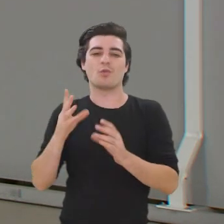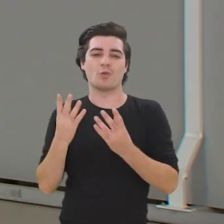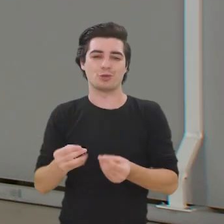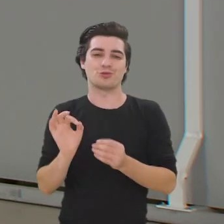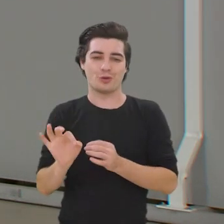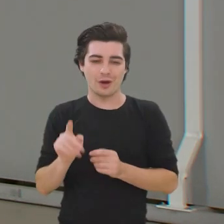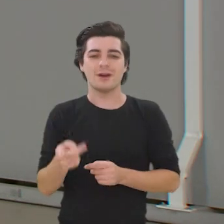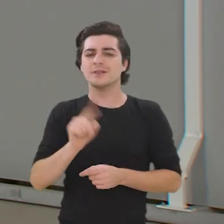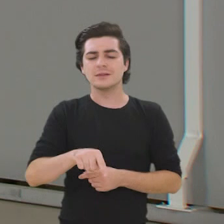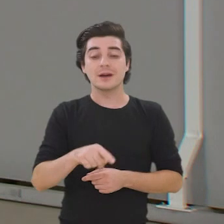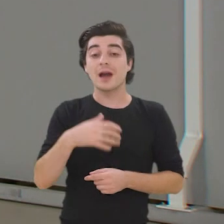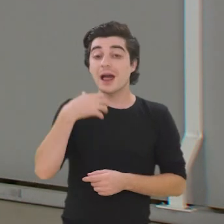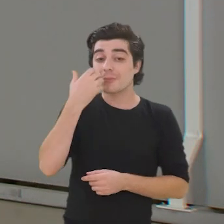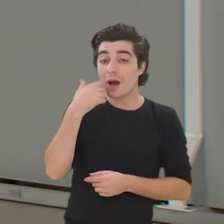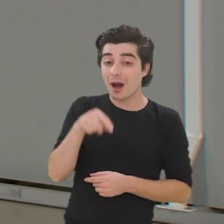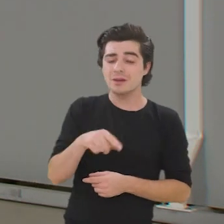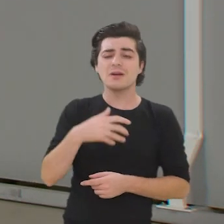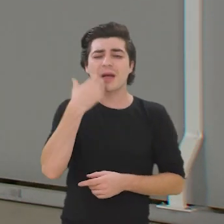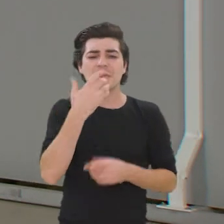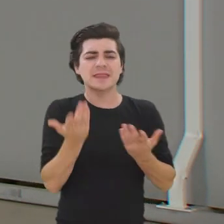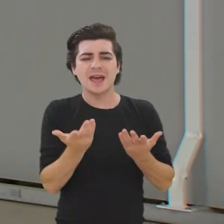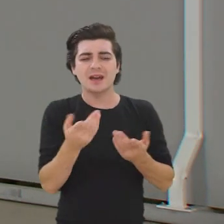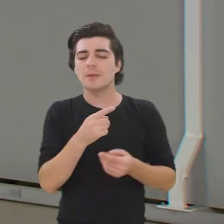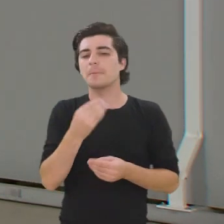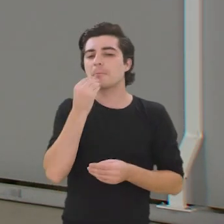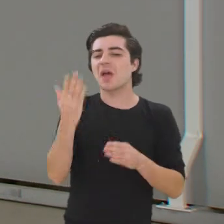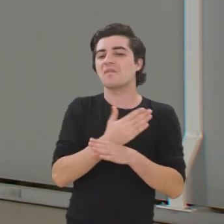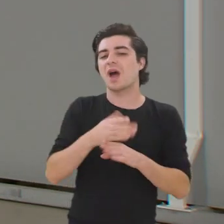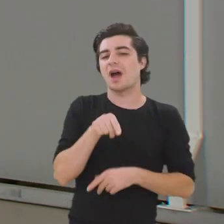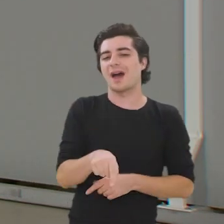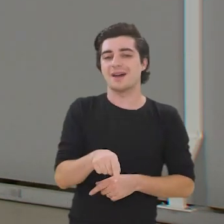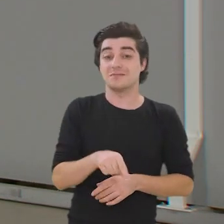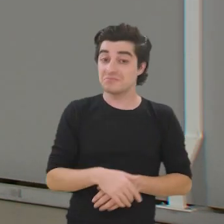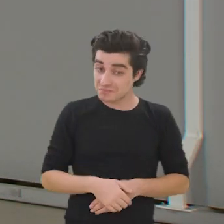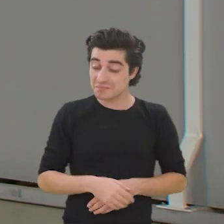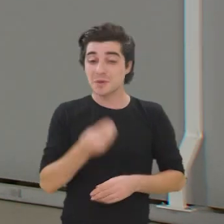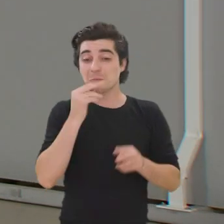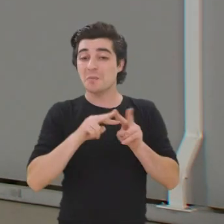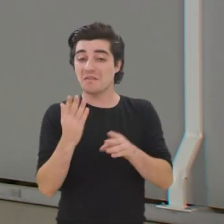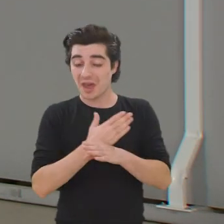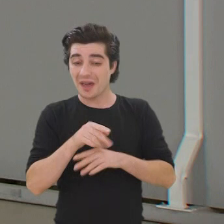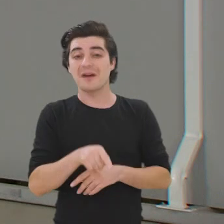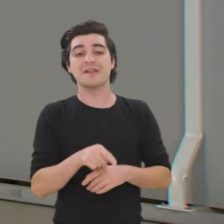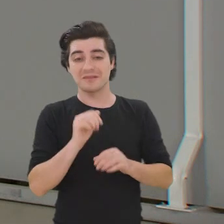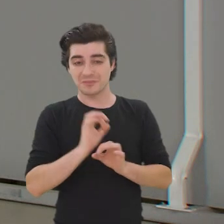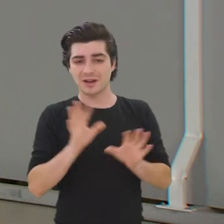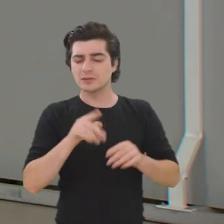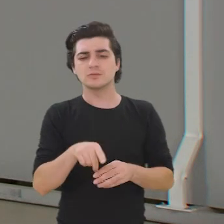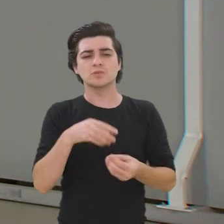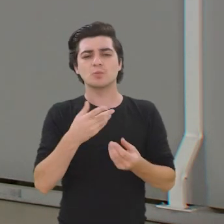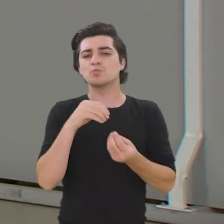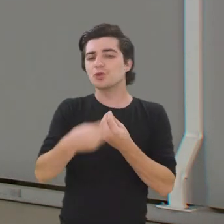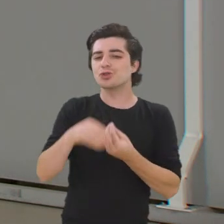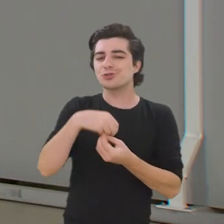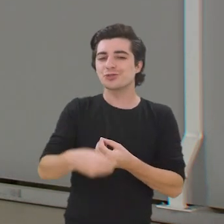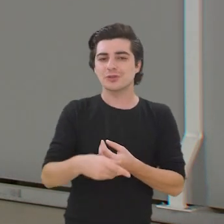Bu? Elma. Elma nedir peki? Bir meyve. Harika. Elma bir meyvedir.